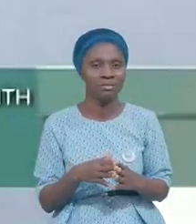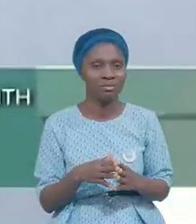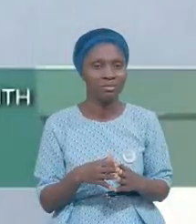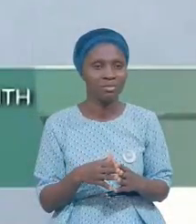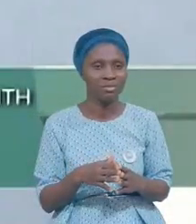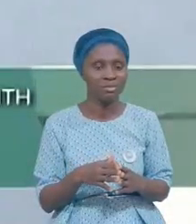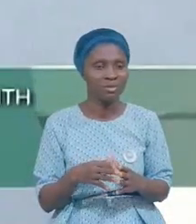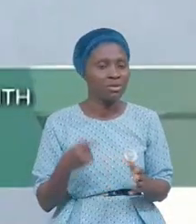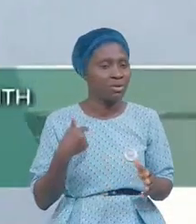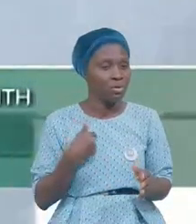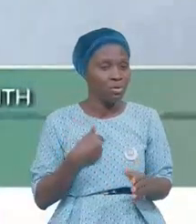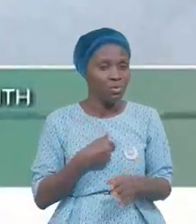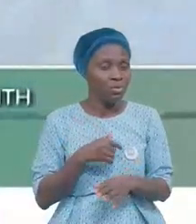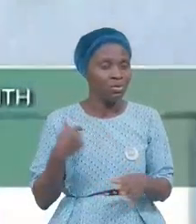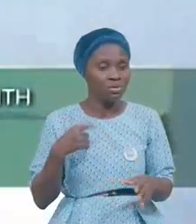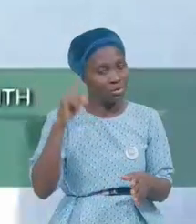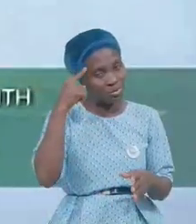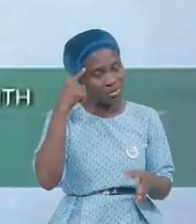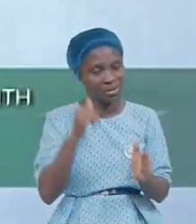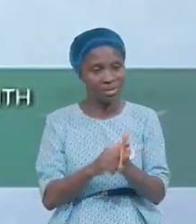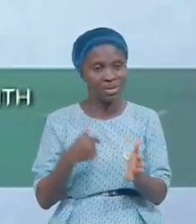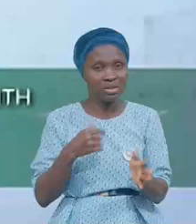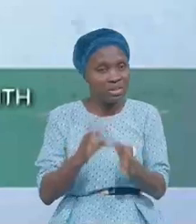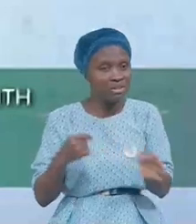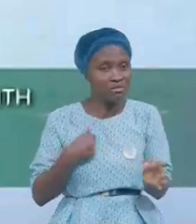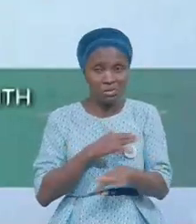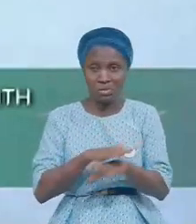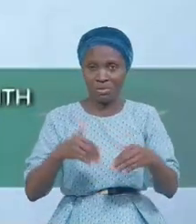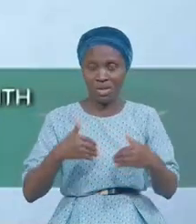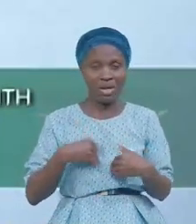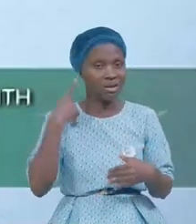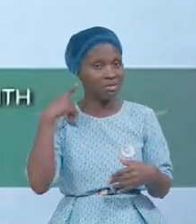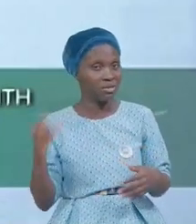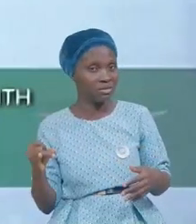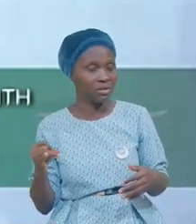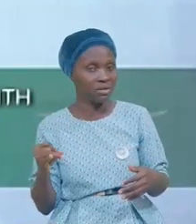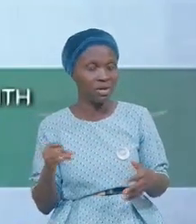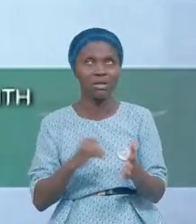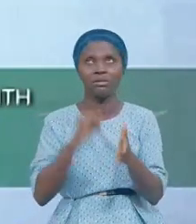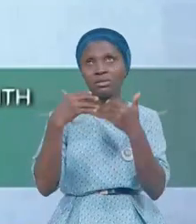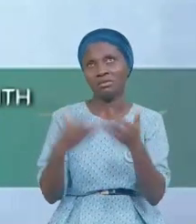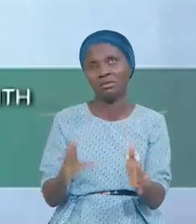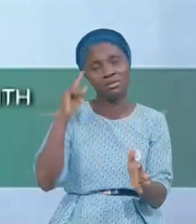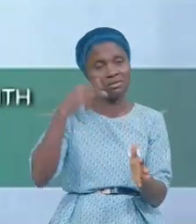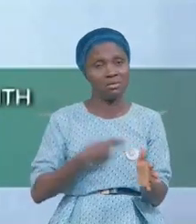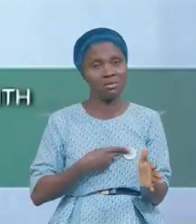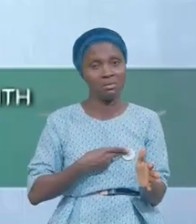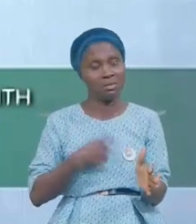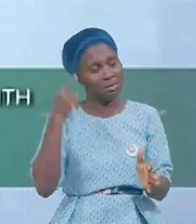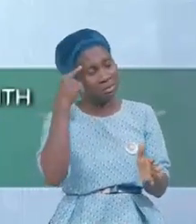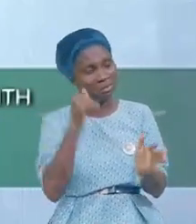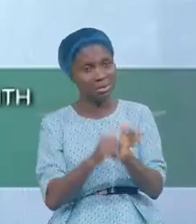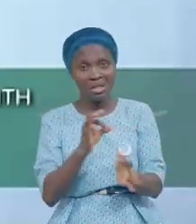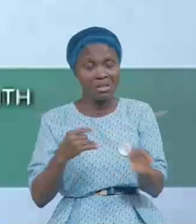pour nous. Nous pensons que si nous n'avons pas les financiers qui peuvent nous soutenir financièrement, oh, nous n'allons pas